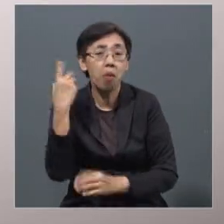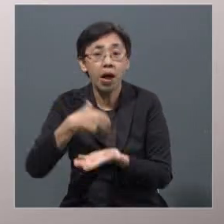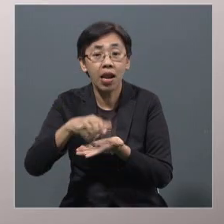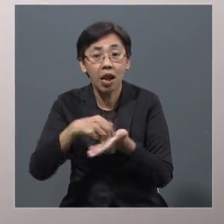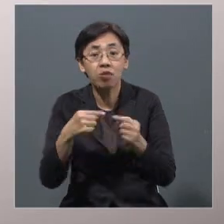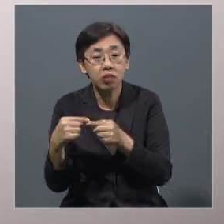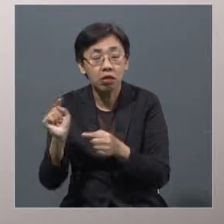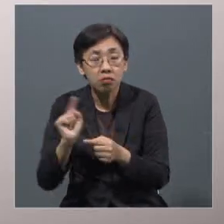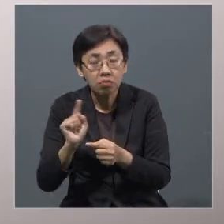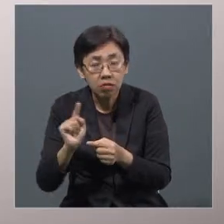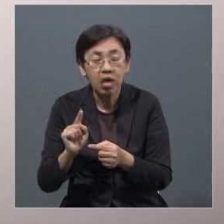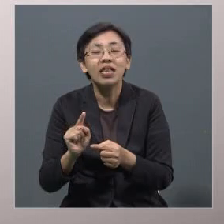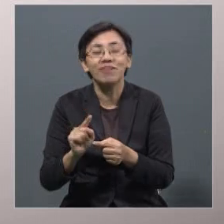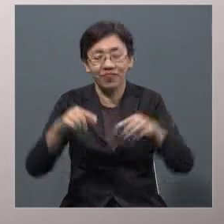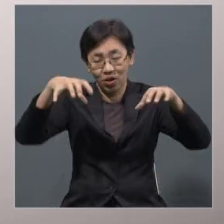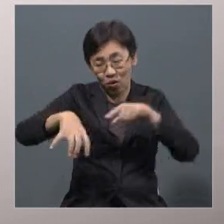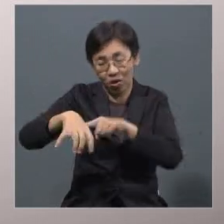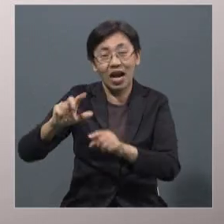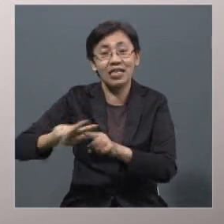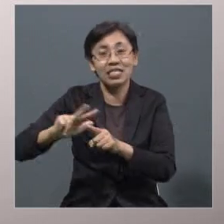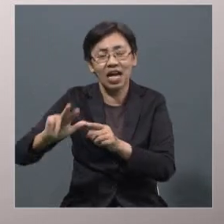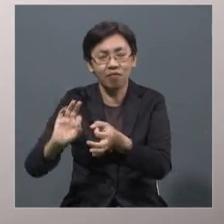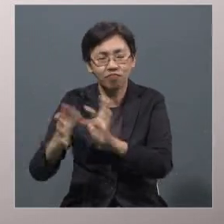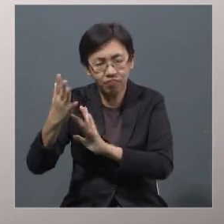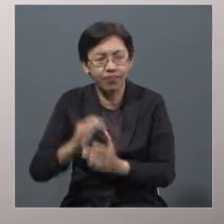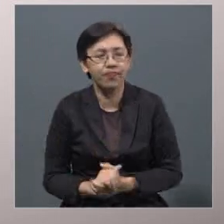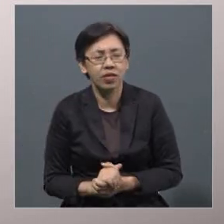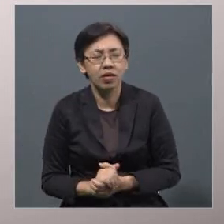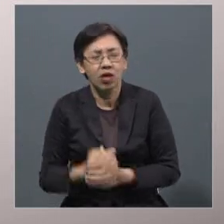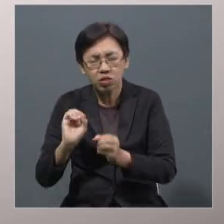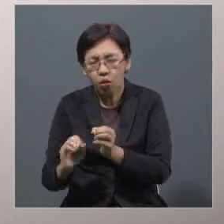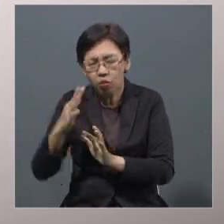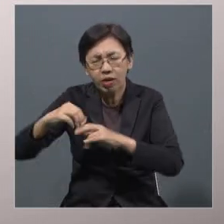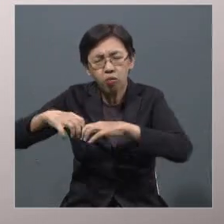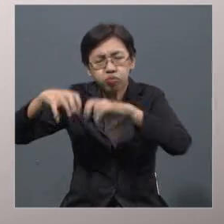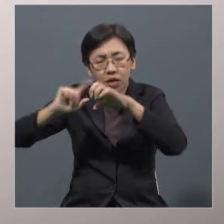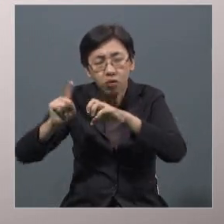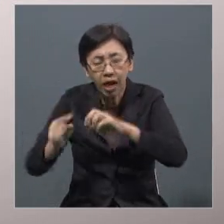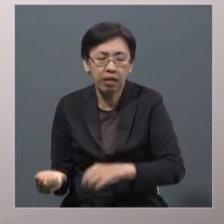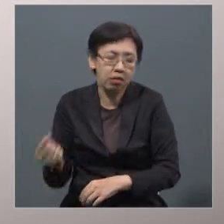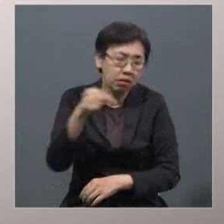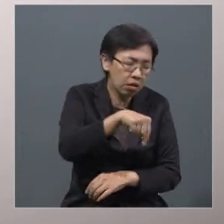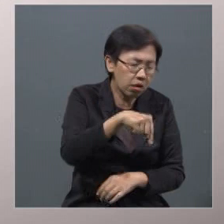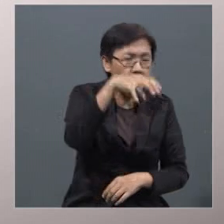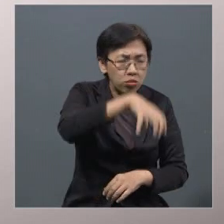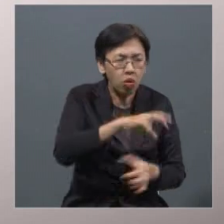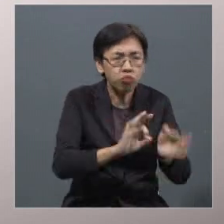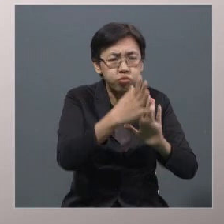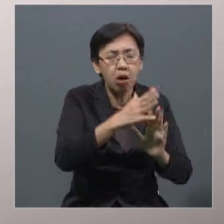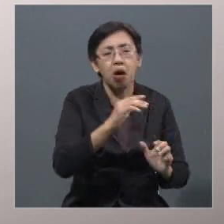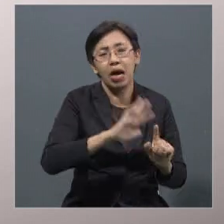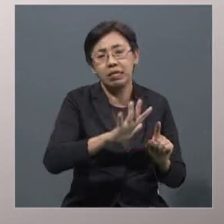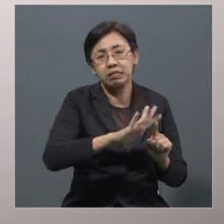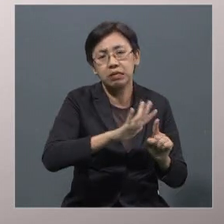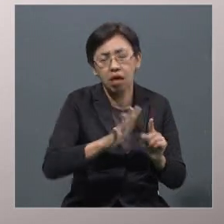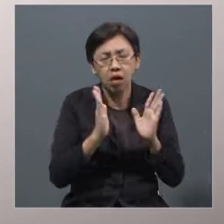ผู้ชมว่ามันไปอยู่ตรงโกดัง 3ปรากฏว่าวันนี้บริเวณที่มีควันไฟขึ้นมาย้ายไปอยู่ตรงโกดัง 5แล้วเยอะด้วยนะฮะเจ้า